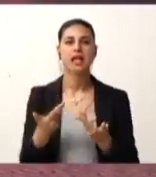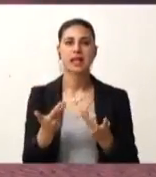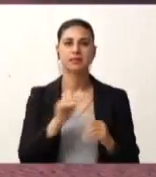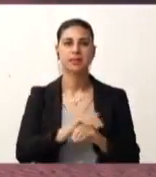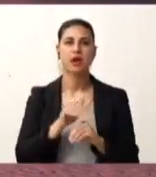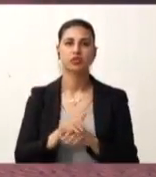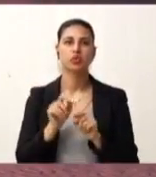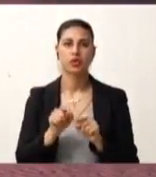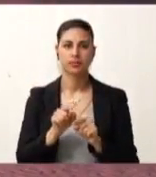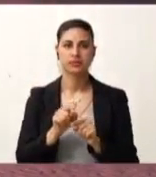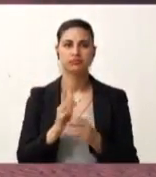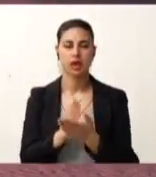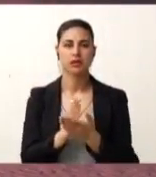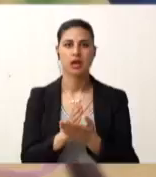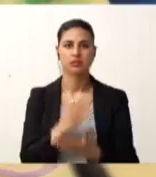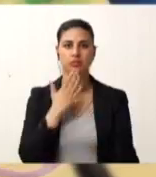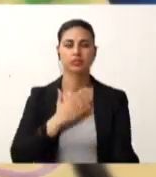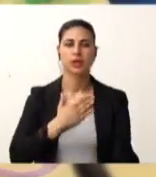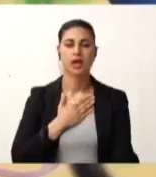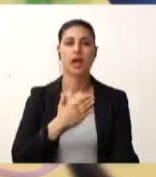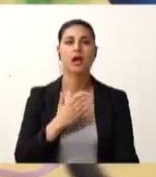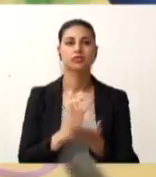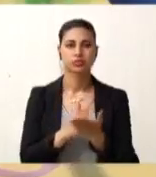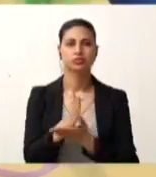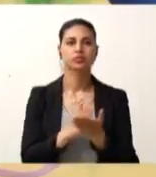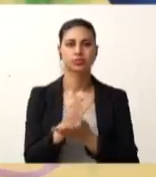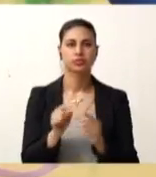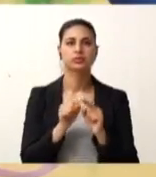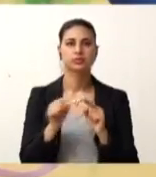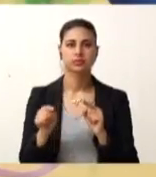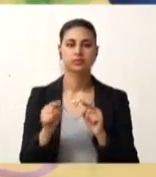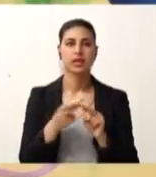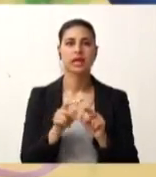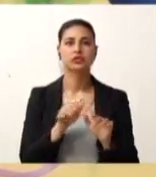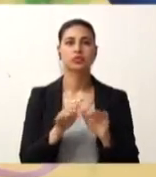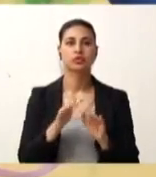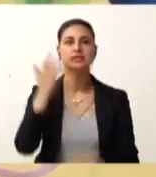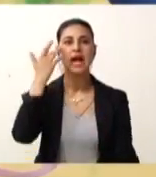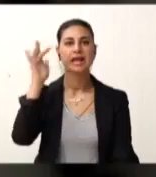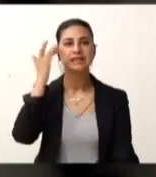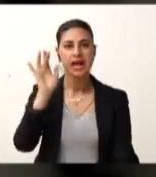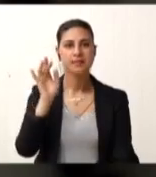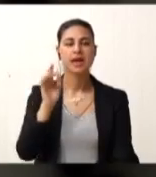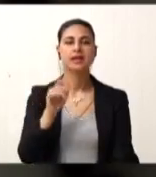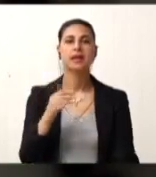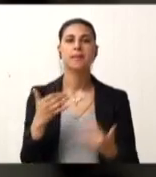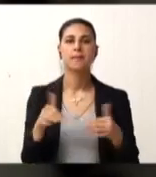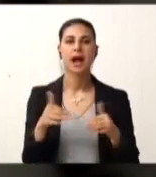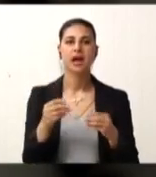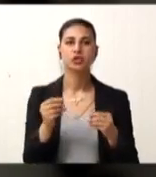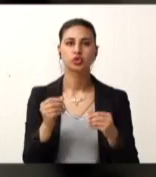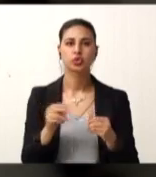ფაქტორების ზემოქმედების ქვეშ აღმოჩნდება ხოლმე. ათწლეულების განმავლობაში ეს პროცესი ალცჰაიმერის, პარკინსონის და